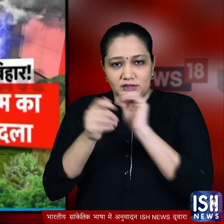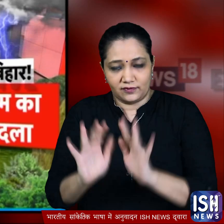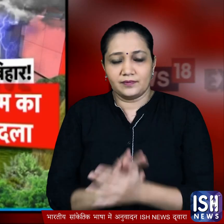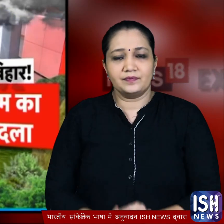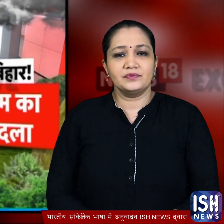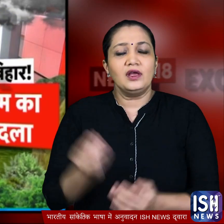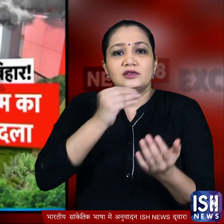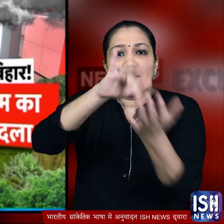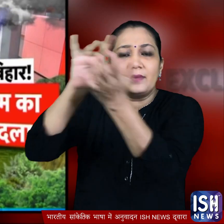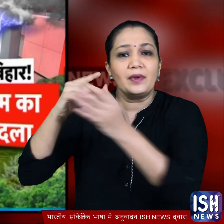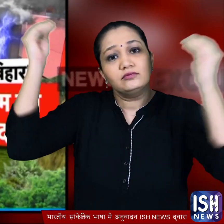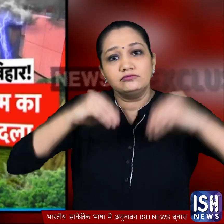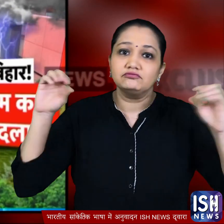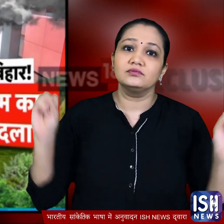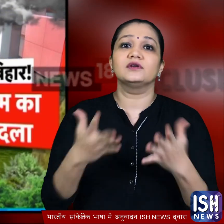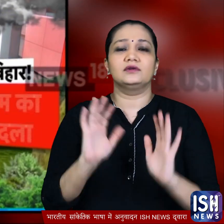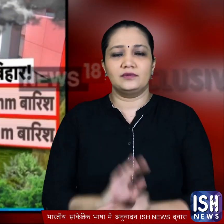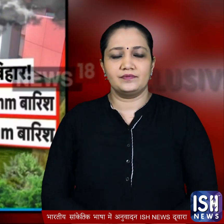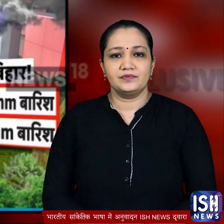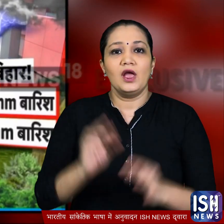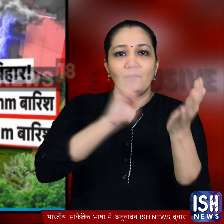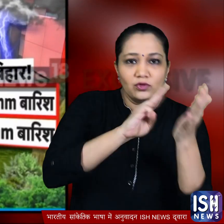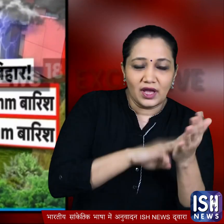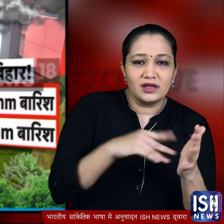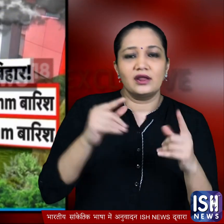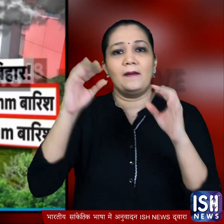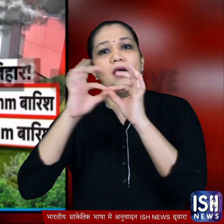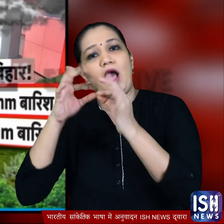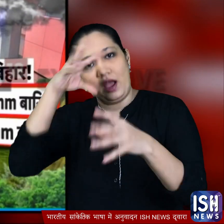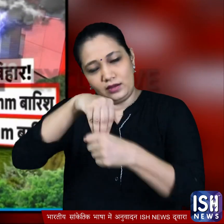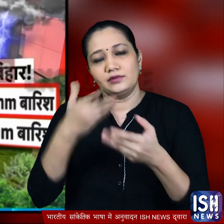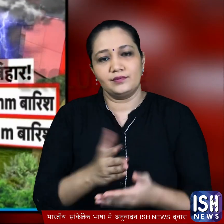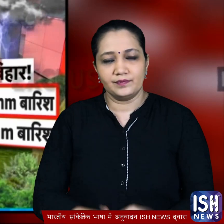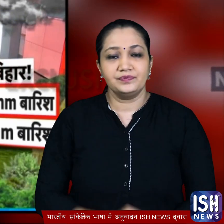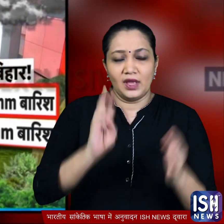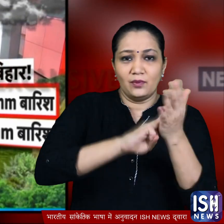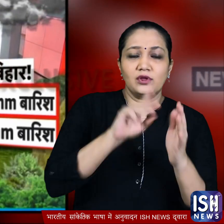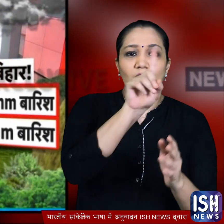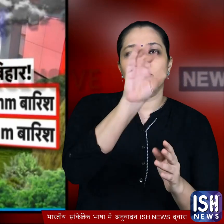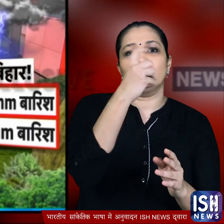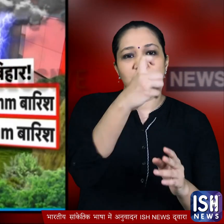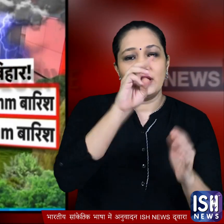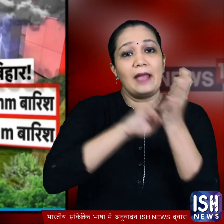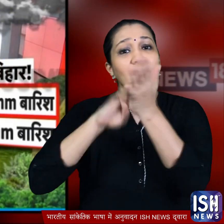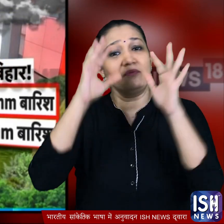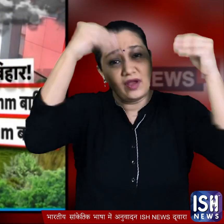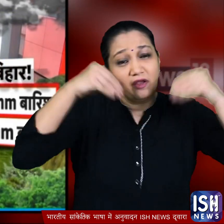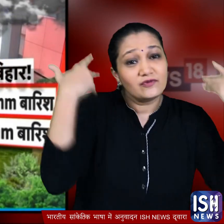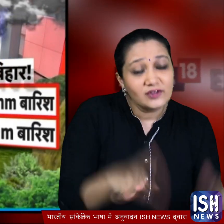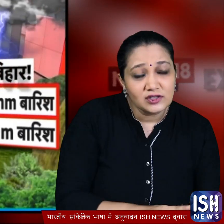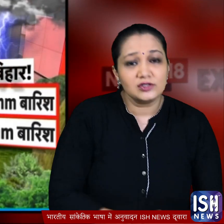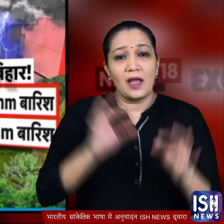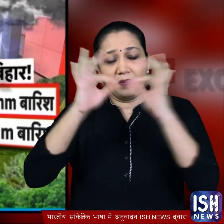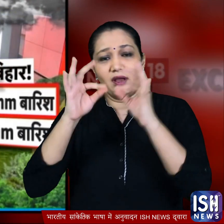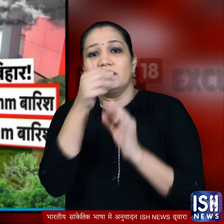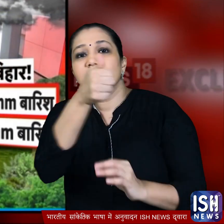आया है। कुछ जिलों में तो बारिश शुरू भी हो चुकी है, जिनमें मोतिहारी और बगहा शामिल है। मोतिहारी में 107 मिलीमीटर बारिश हो चुकी है, जबकि